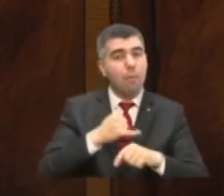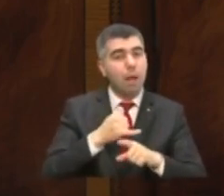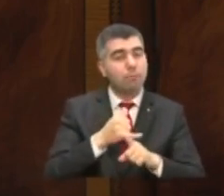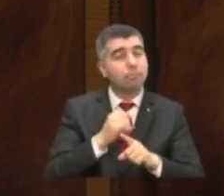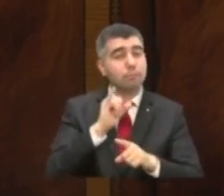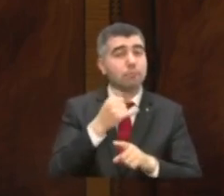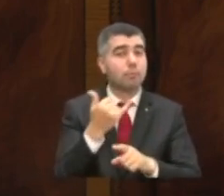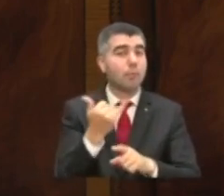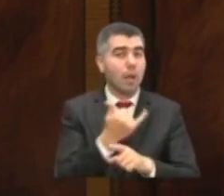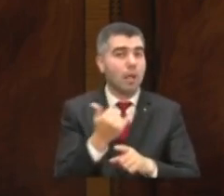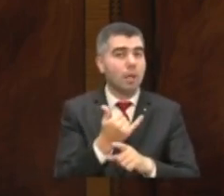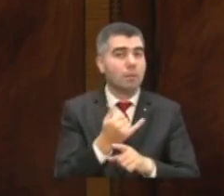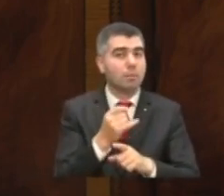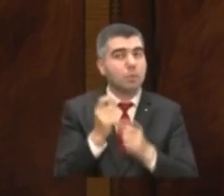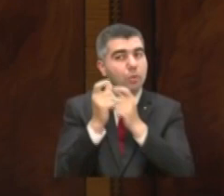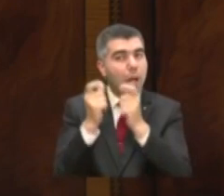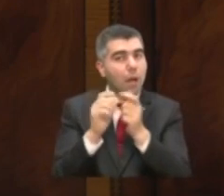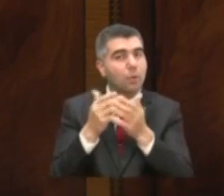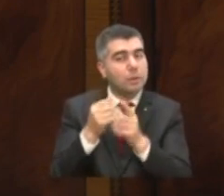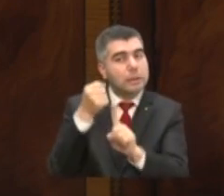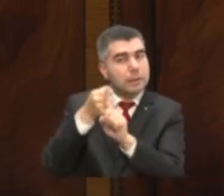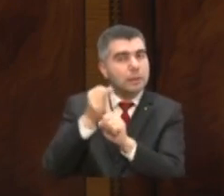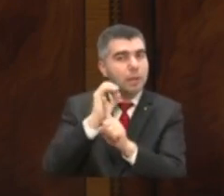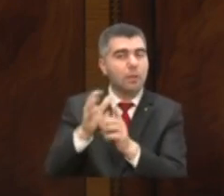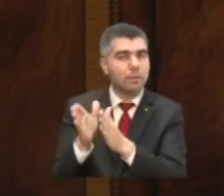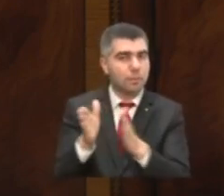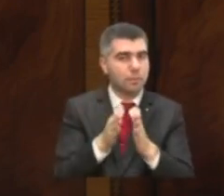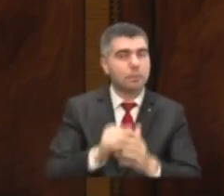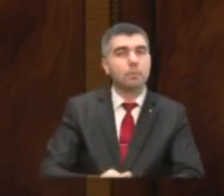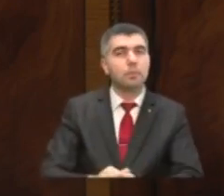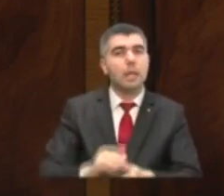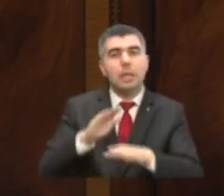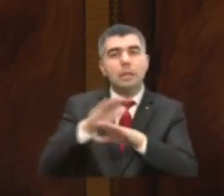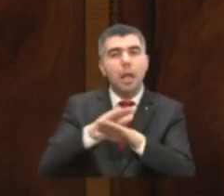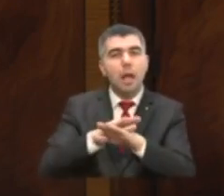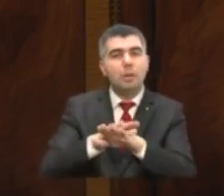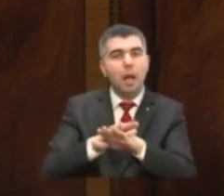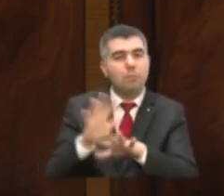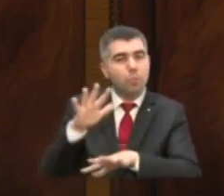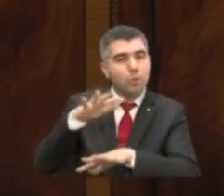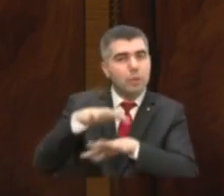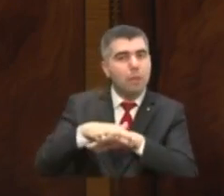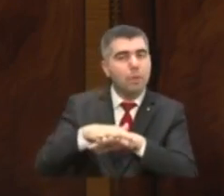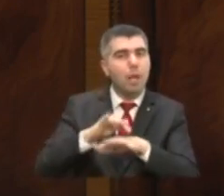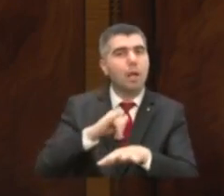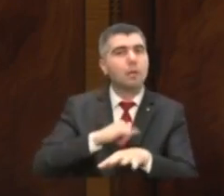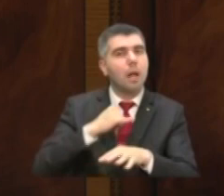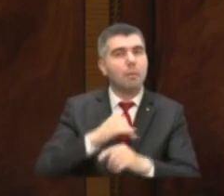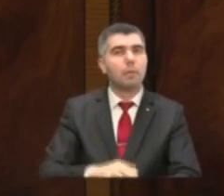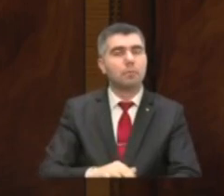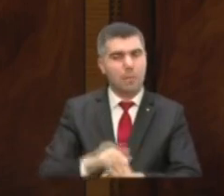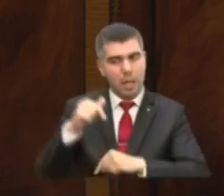المجال المهم والإيجابي. بالنسبة للسياسة المندمجة للشباب، هي هذه السياسة المندمجة للشباب